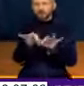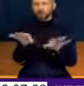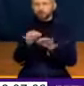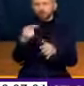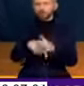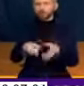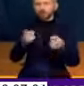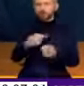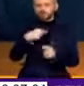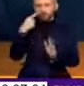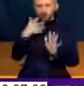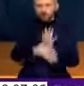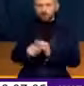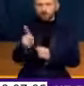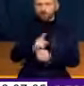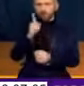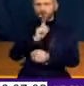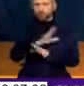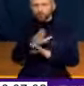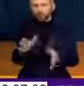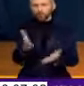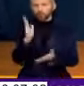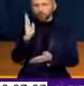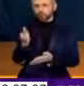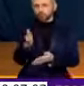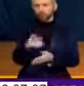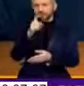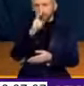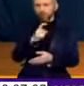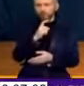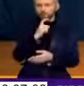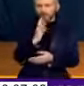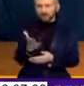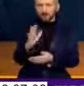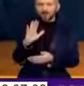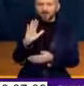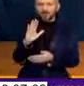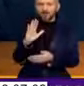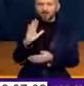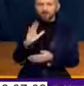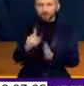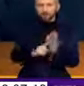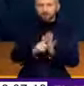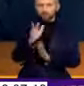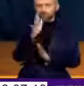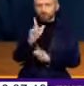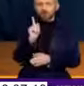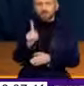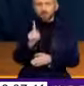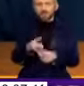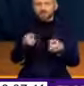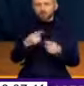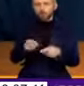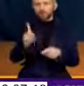тому що дійсно ми розуміємо, що незручності, скоріш за все, будуть і нерозуміння в перший час. Однак, дійсно,